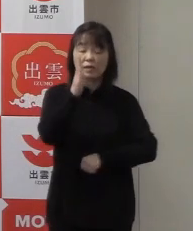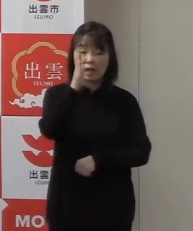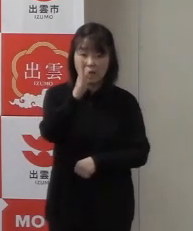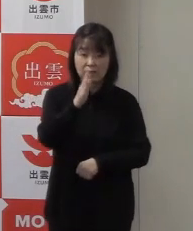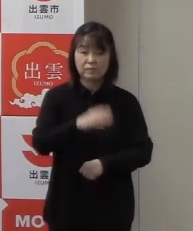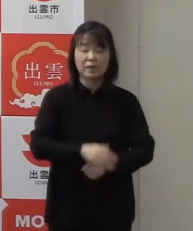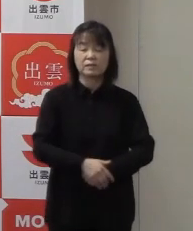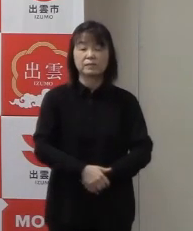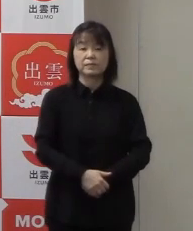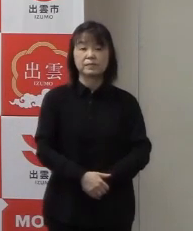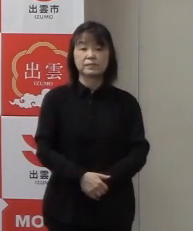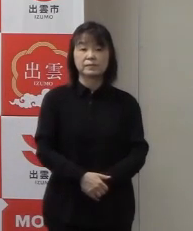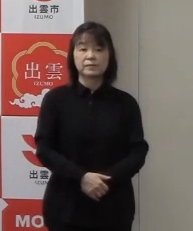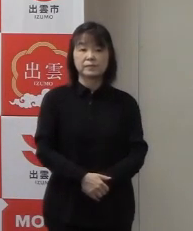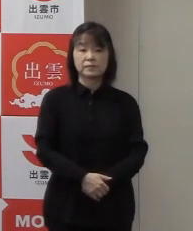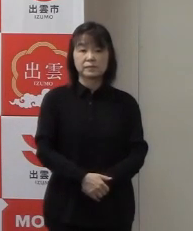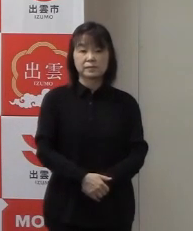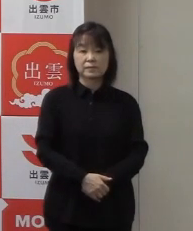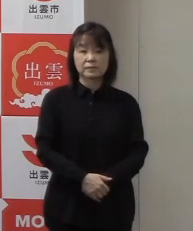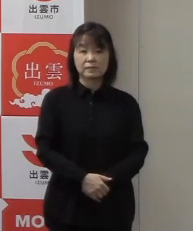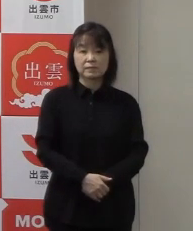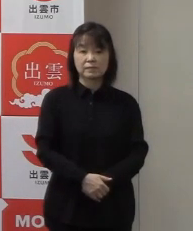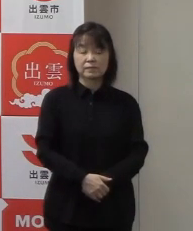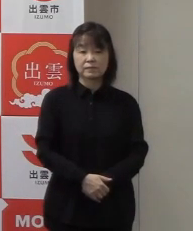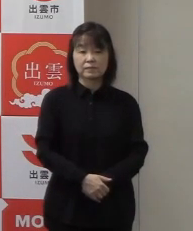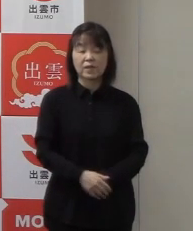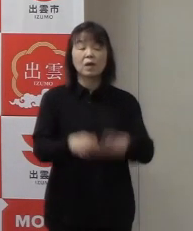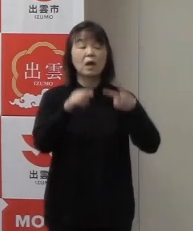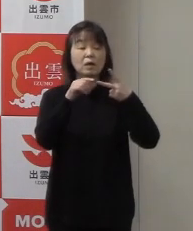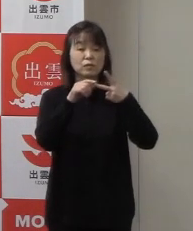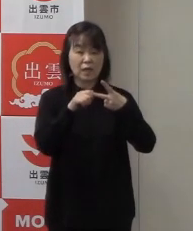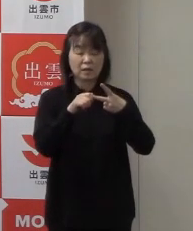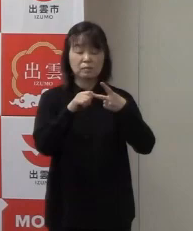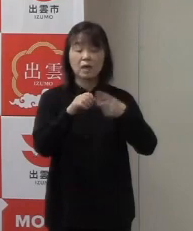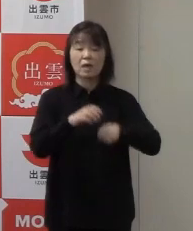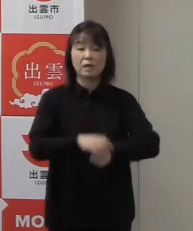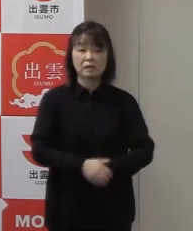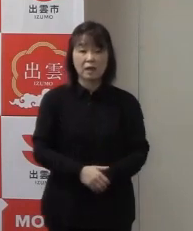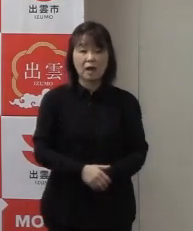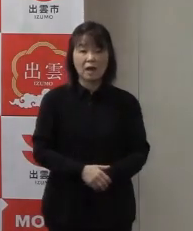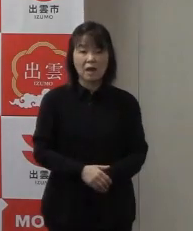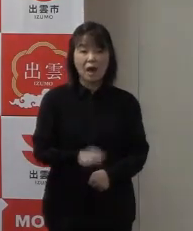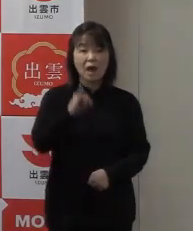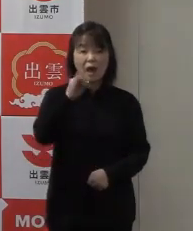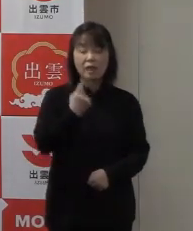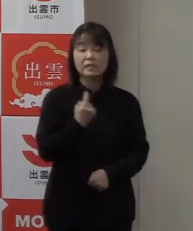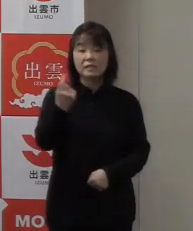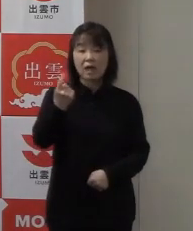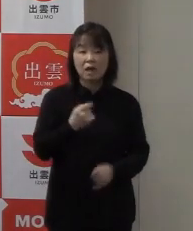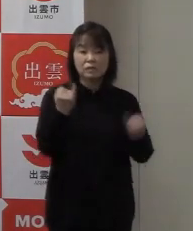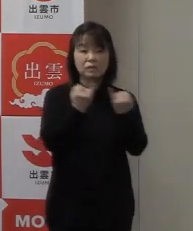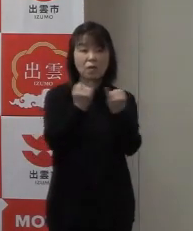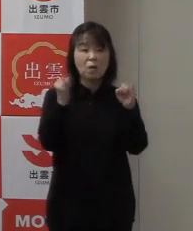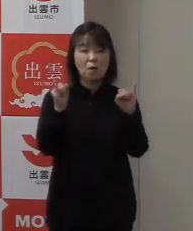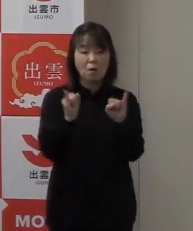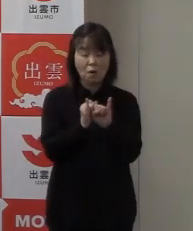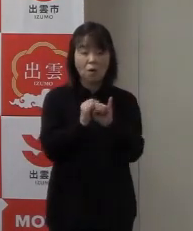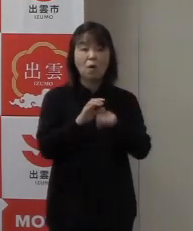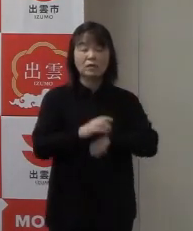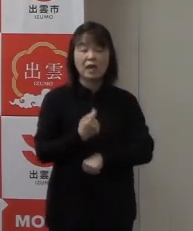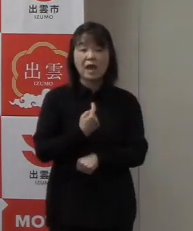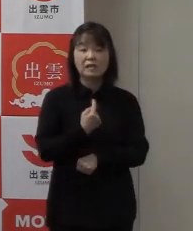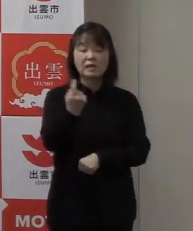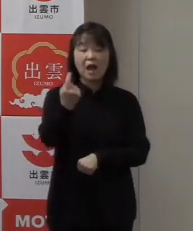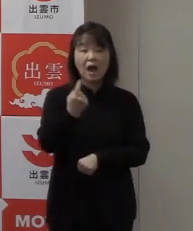したいというふうに思います。次に I ターン女性日帰り移住体験ツアー in 出